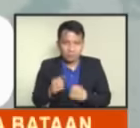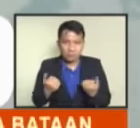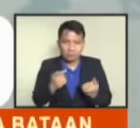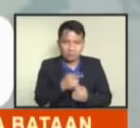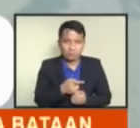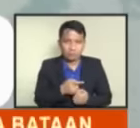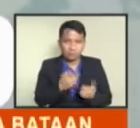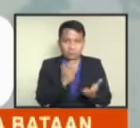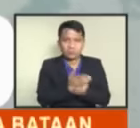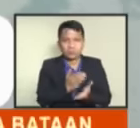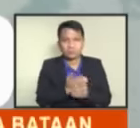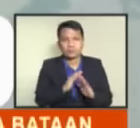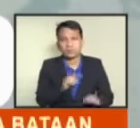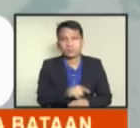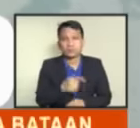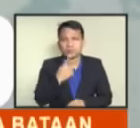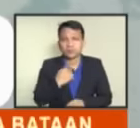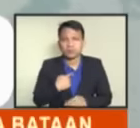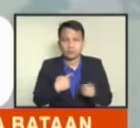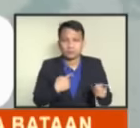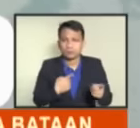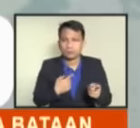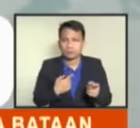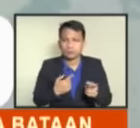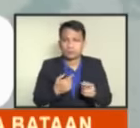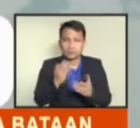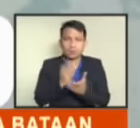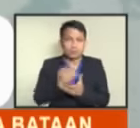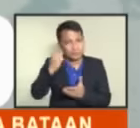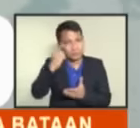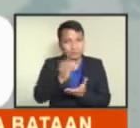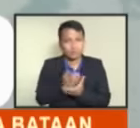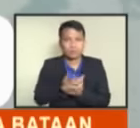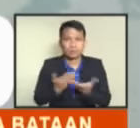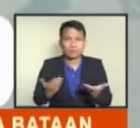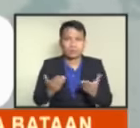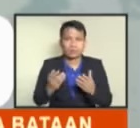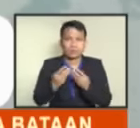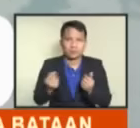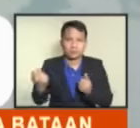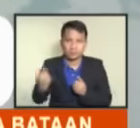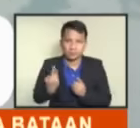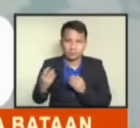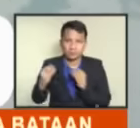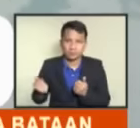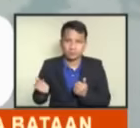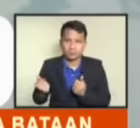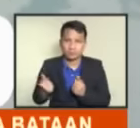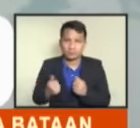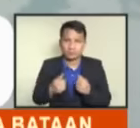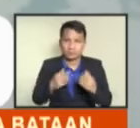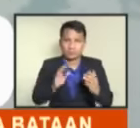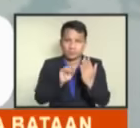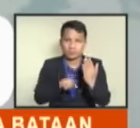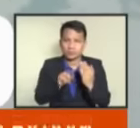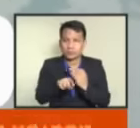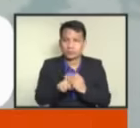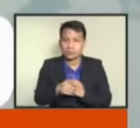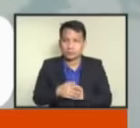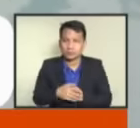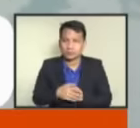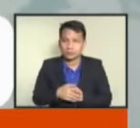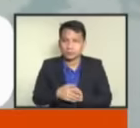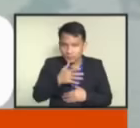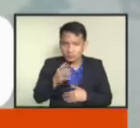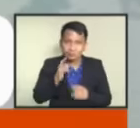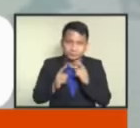rin ba tumitigil? Sabi ko, hindi pa rin po eh. Sabi ko, akala ko nga tumigil na kasi nagiging maayos na kami ng asawa so, ko. So, naghaharap kayo ni, ano? Hindi po sir,